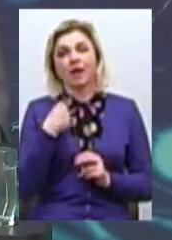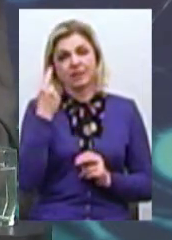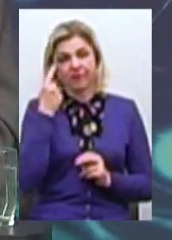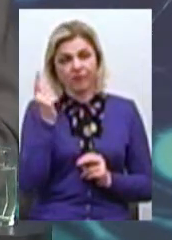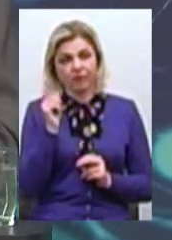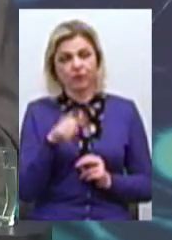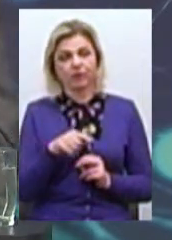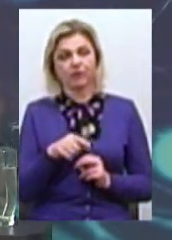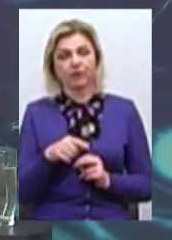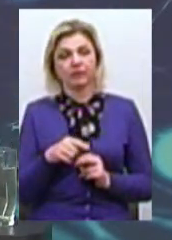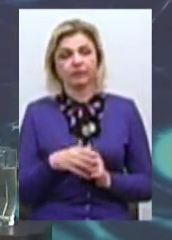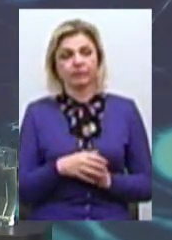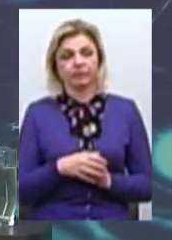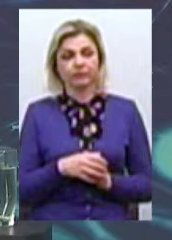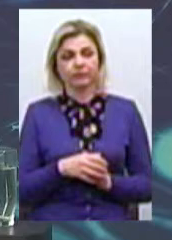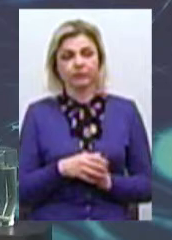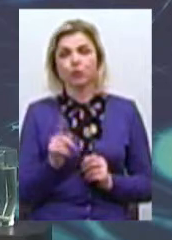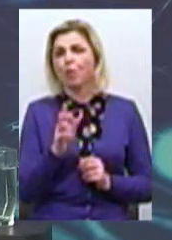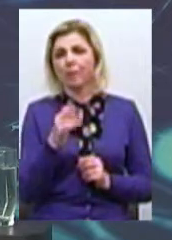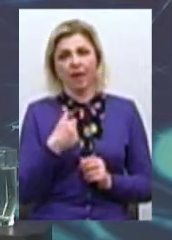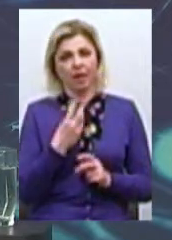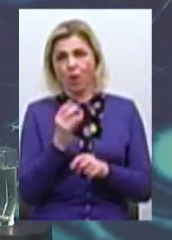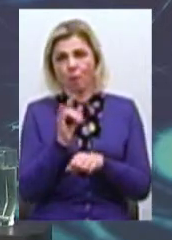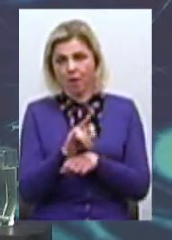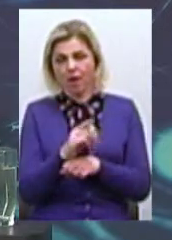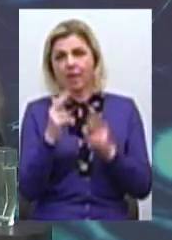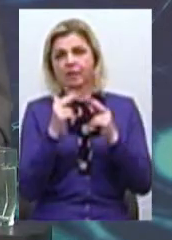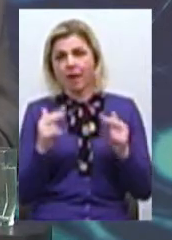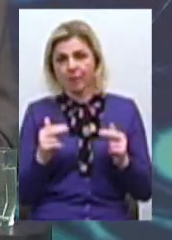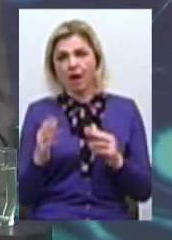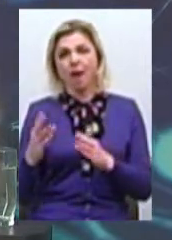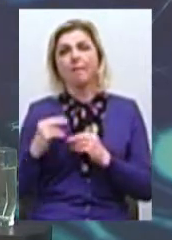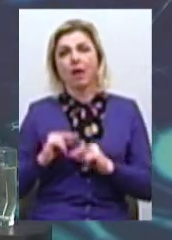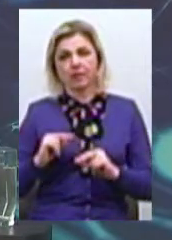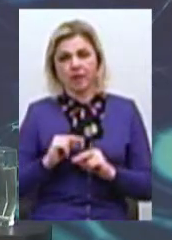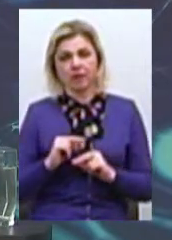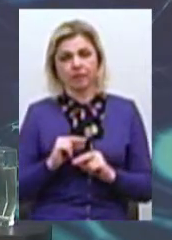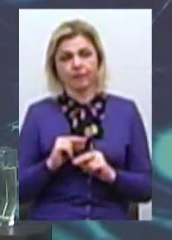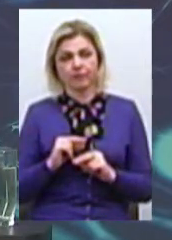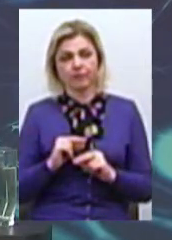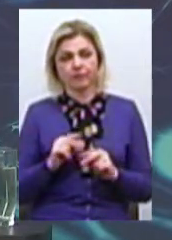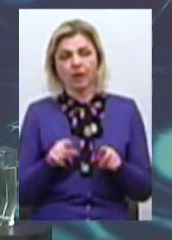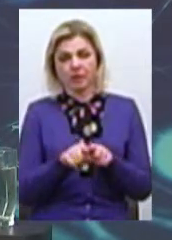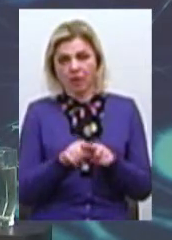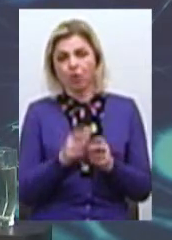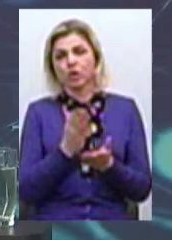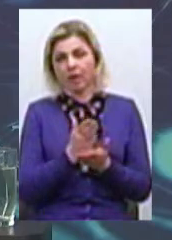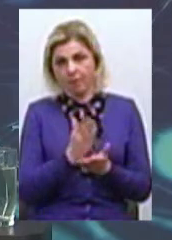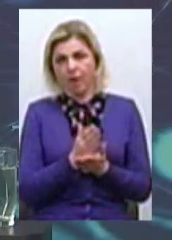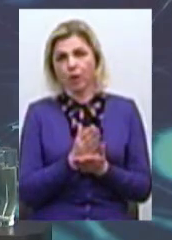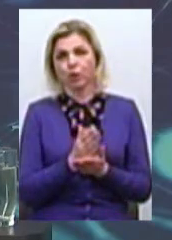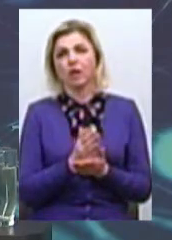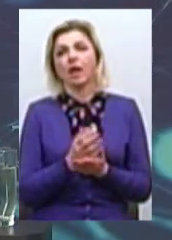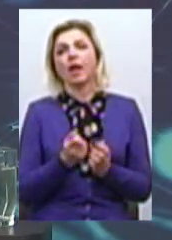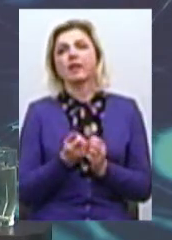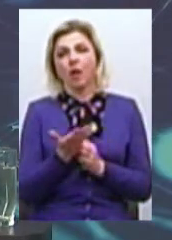Наскільки я маю сьогодні інформацію, щоб я не обманював, Дніпр, партнери наші максимум, також мають декілька вже